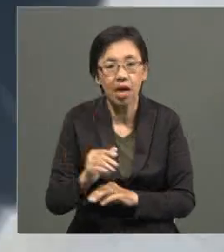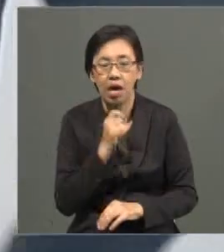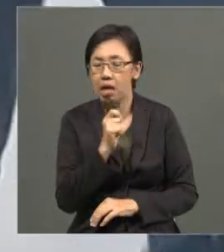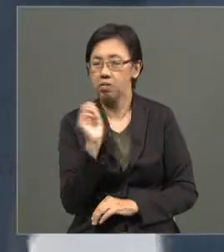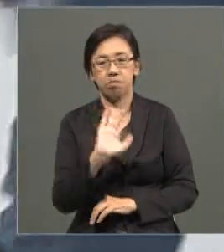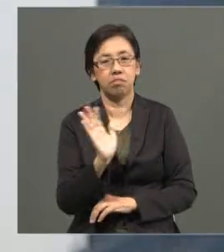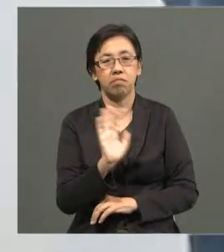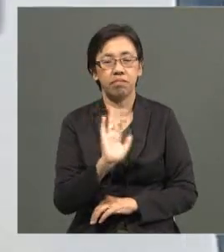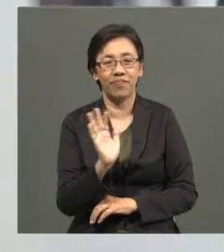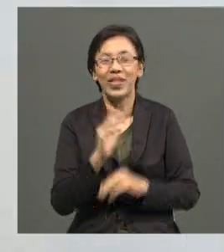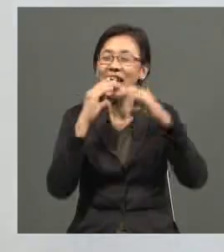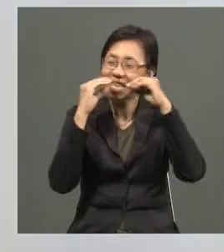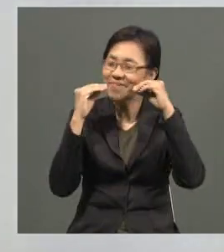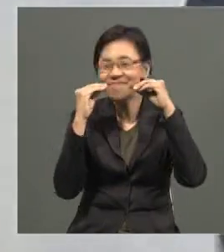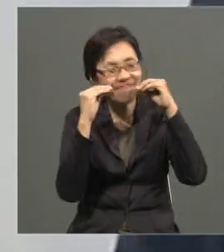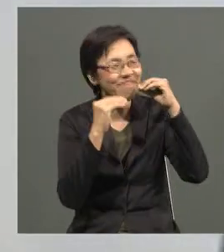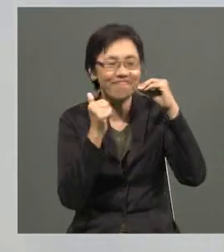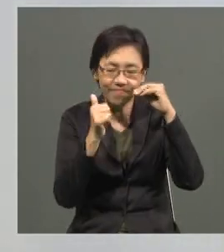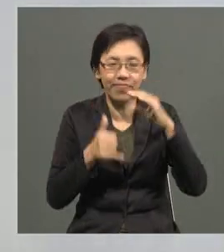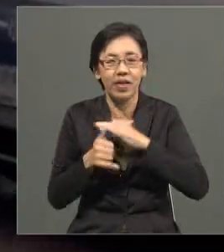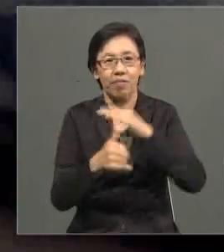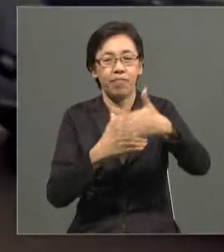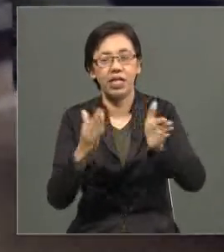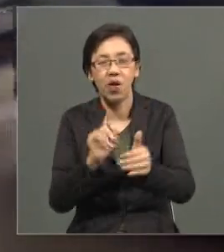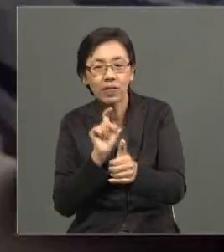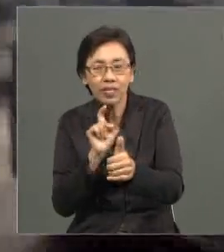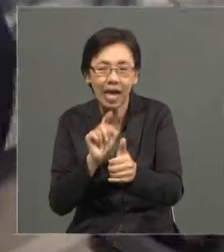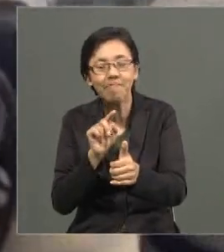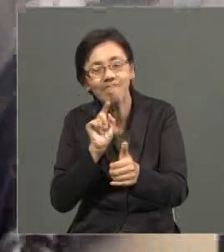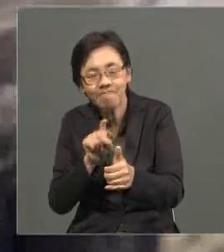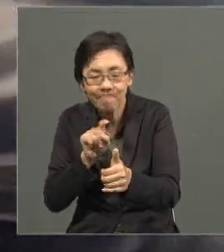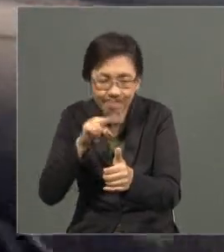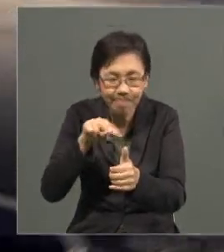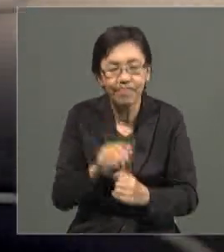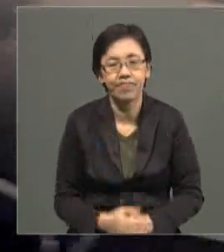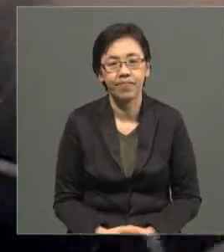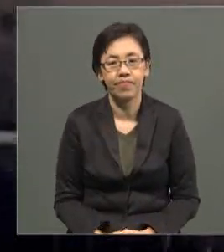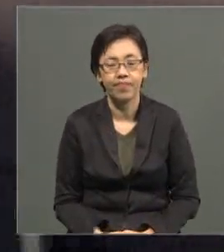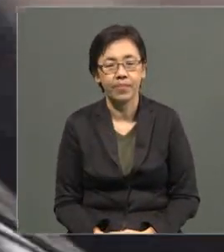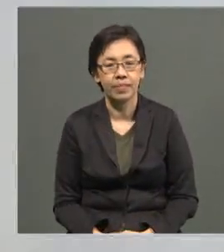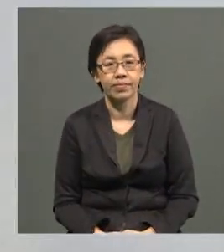สัมภาษณ์นะฮยิ้มแย้มแจ่มใสดีเข้าสู่ห้องสอบสวนไปเราไปดูบรรยากาศช่วงนี้